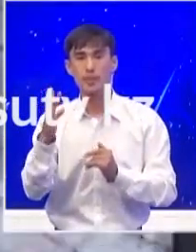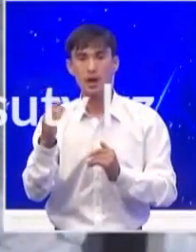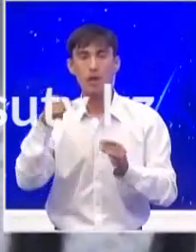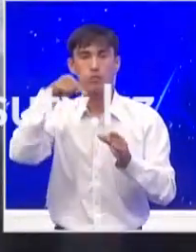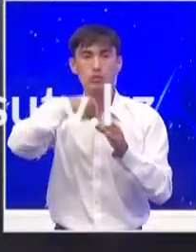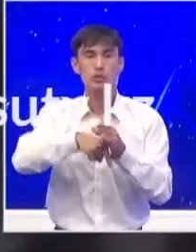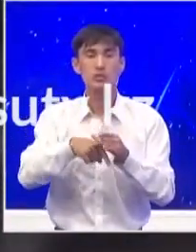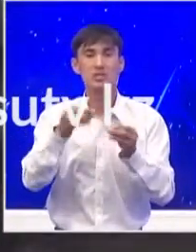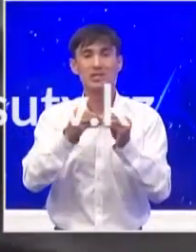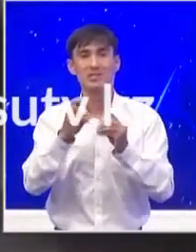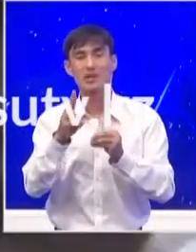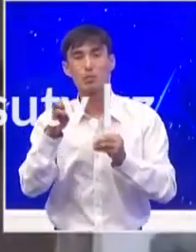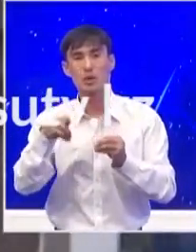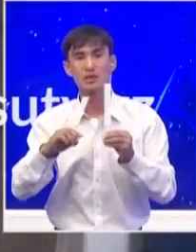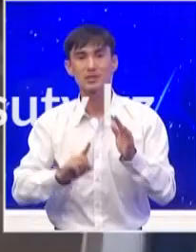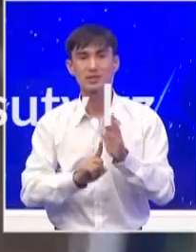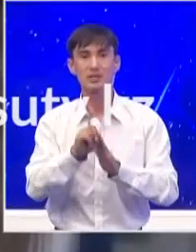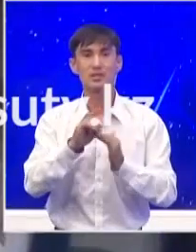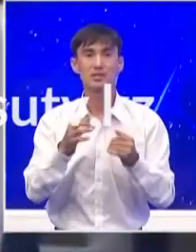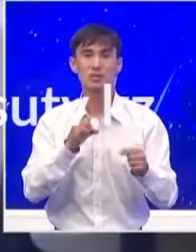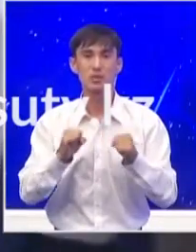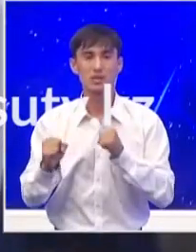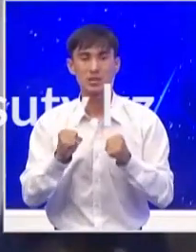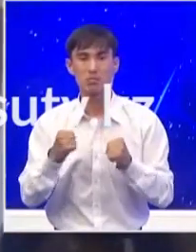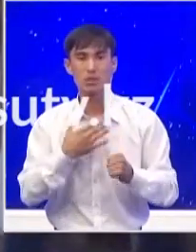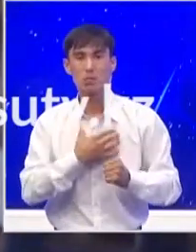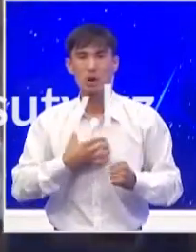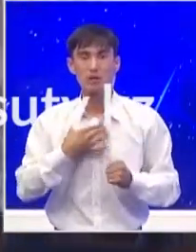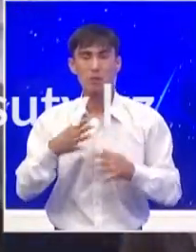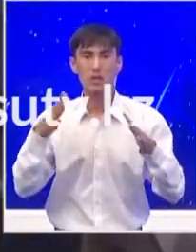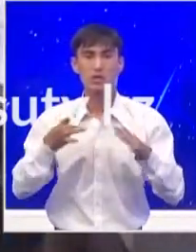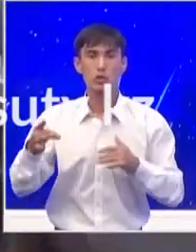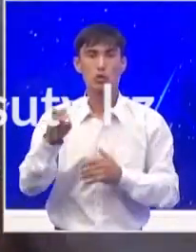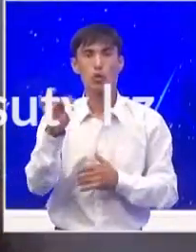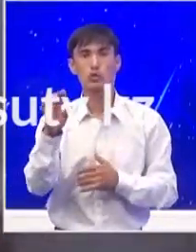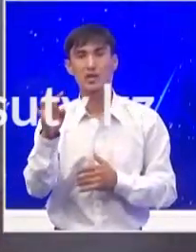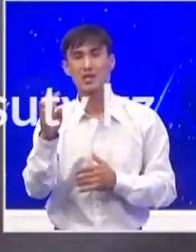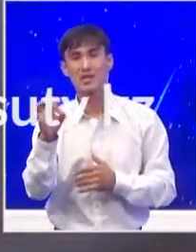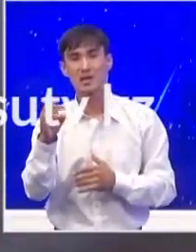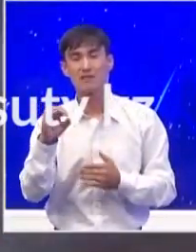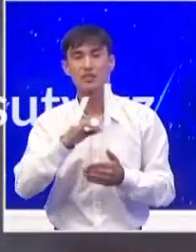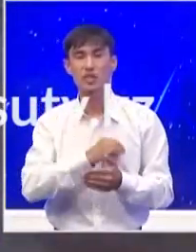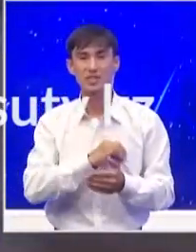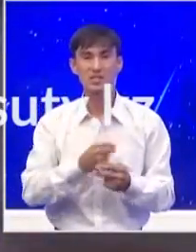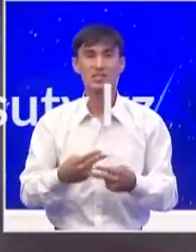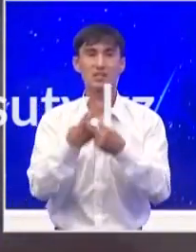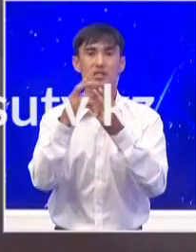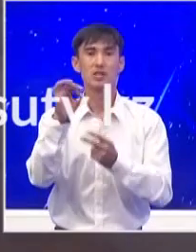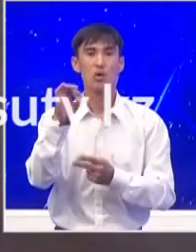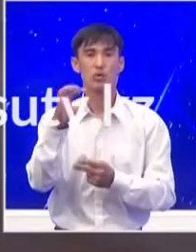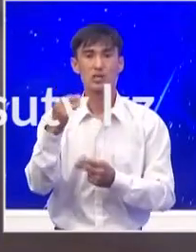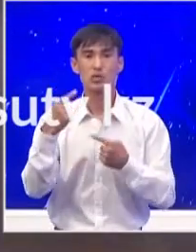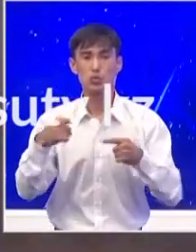10 километров землетрясение вызвало панику в большинстве районов коста-рики в частности в столице сан-хосе и